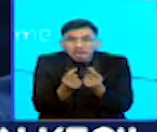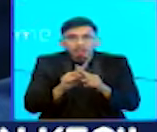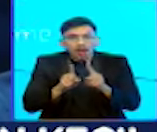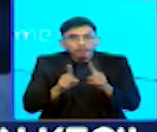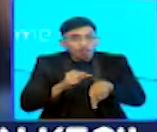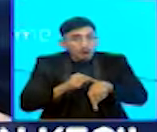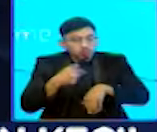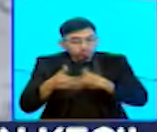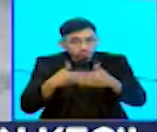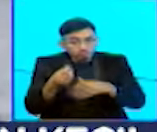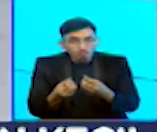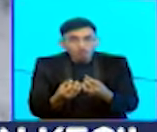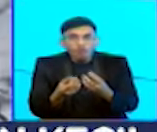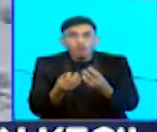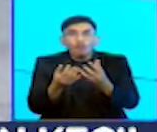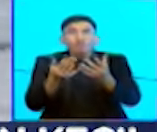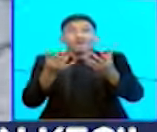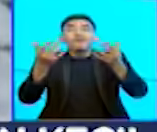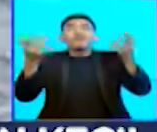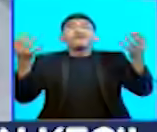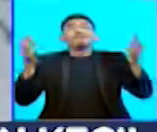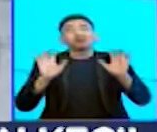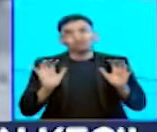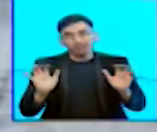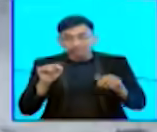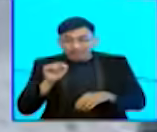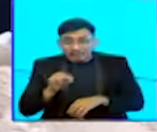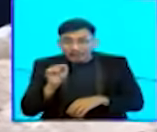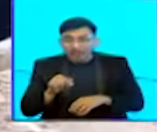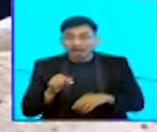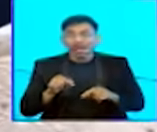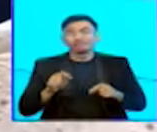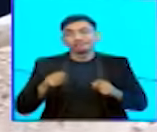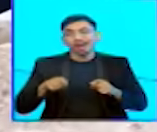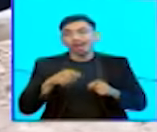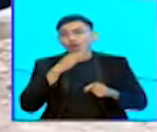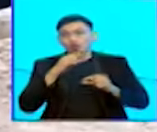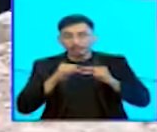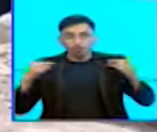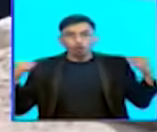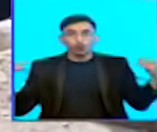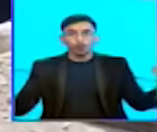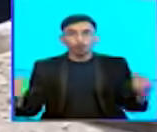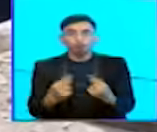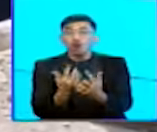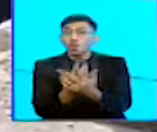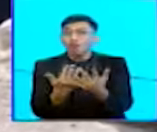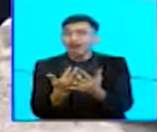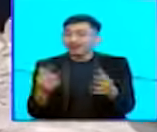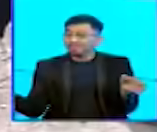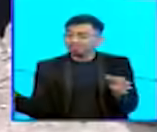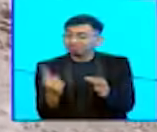membesar. Saat ini di sekitar lokasi semburan telah dipasang garis polisi agar warga sekitar tidak mendekati lokasi semburan